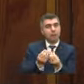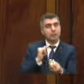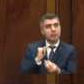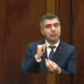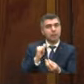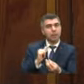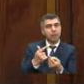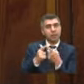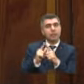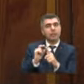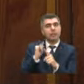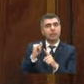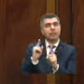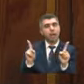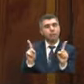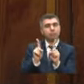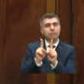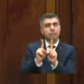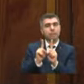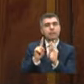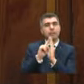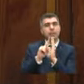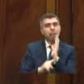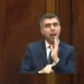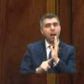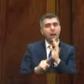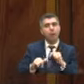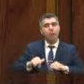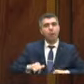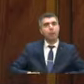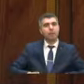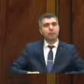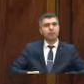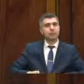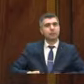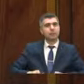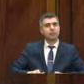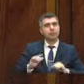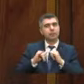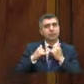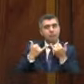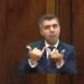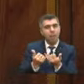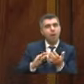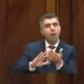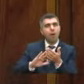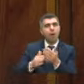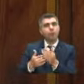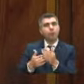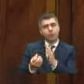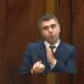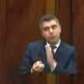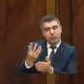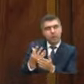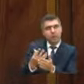عندي معهم لقاء كل أسبوع لتقييم ما مضى، كل أسبوعين أعتذر، لتقييم ما مضى وتقييم الأوراش ذات